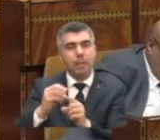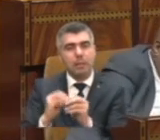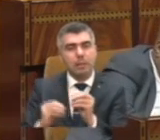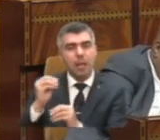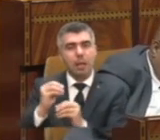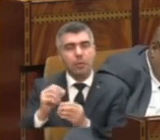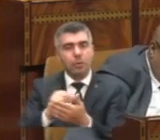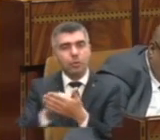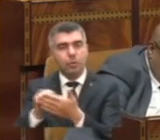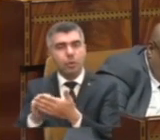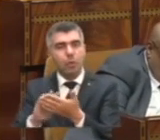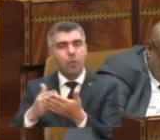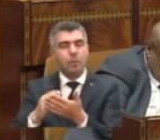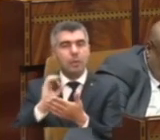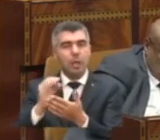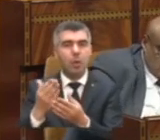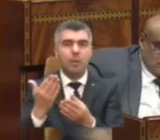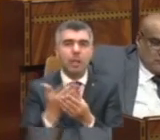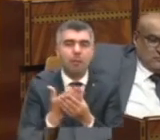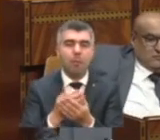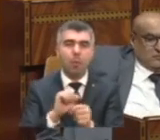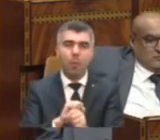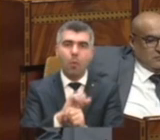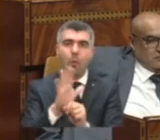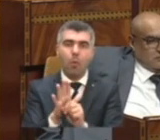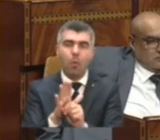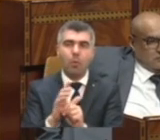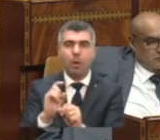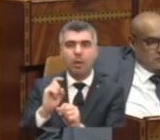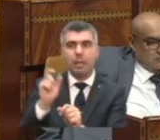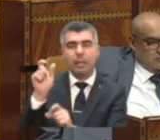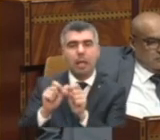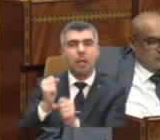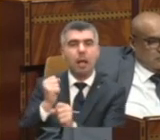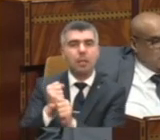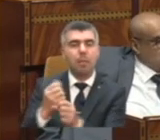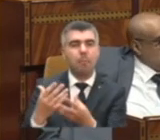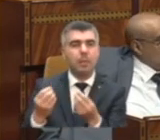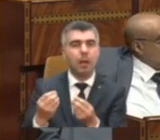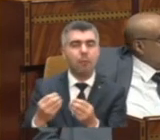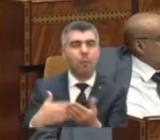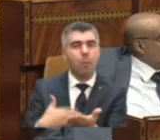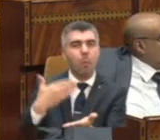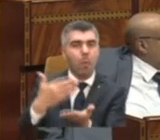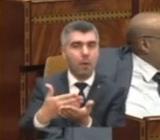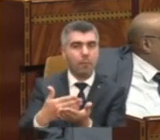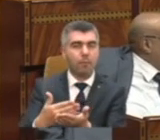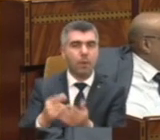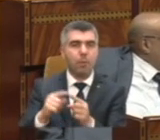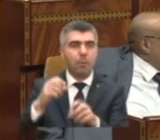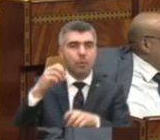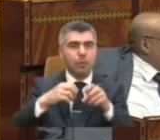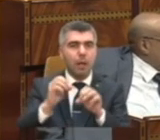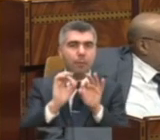المواد الأساسية، وبسبب انعكاسات الجائحة على الدخل والشغل، وبسبب موسم الجفاف، وبفعل